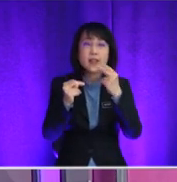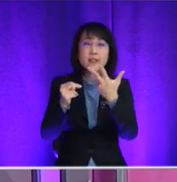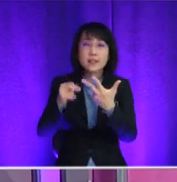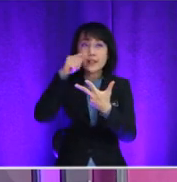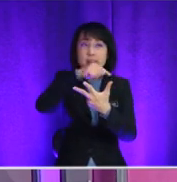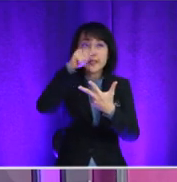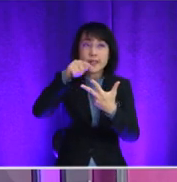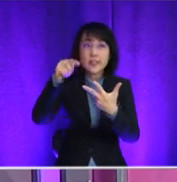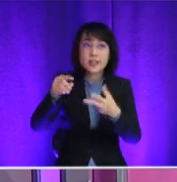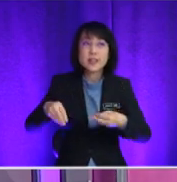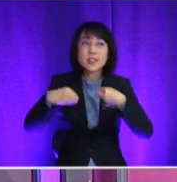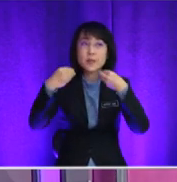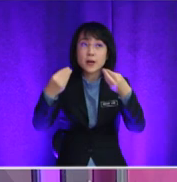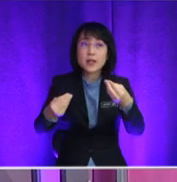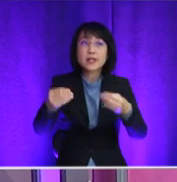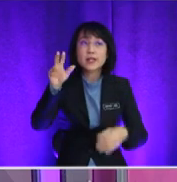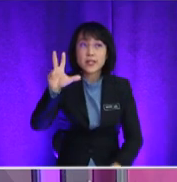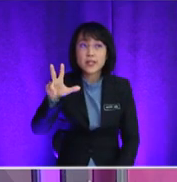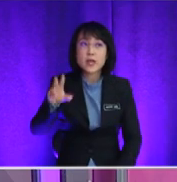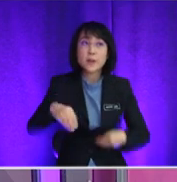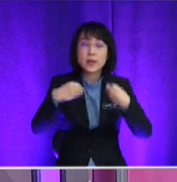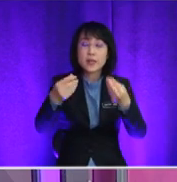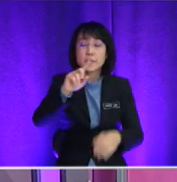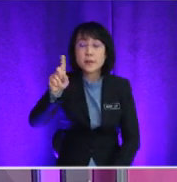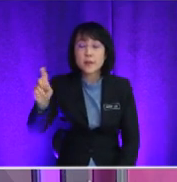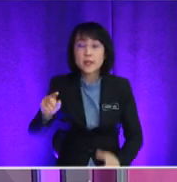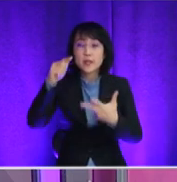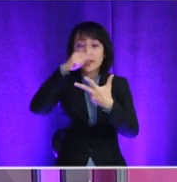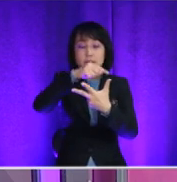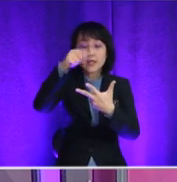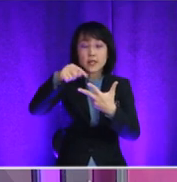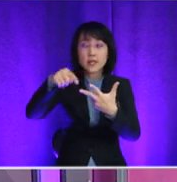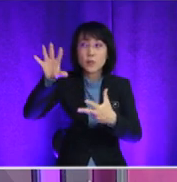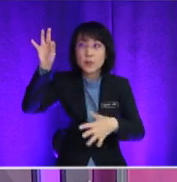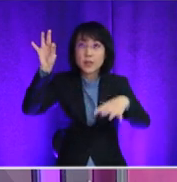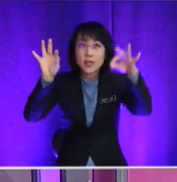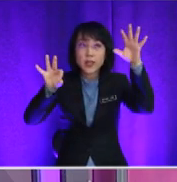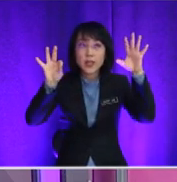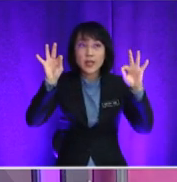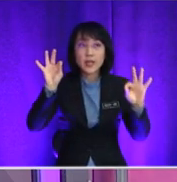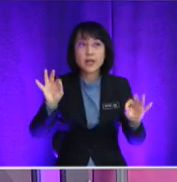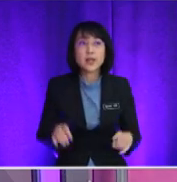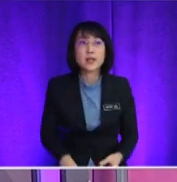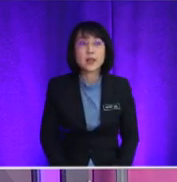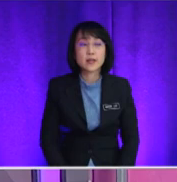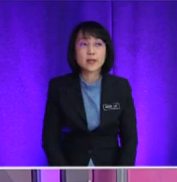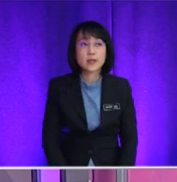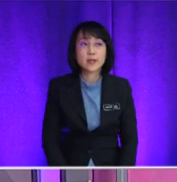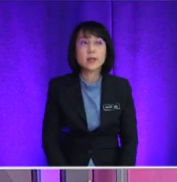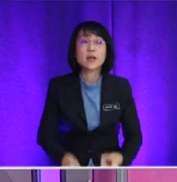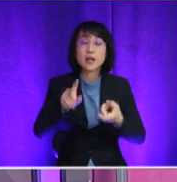tiga yang ada bergantung kepada soal dan tiga